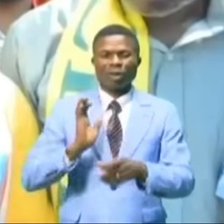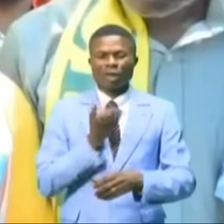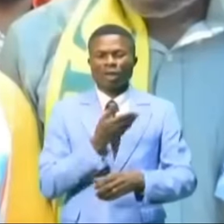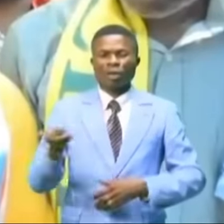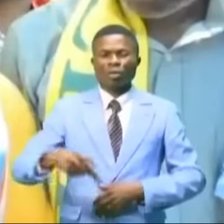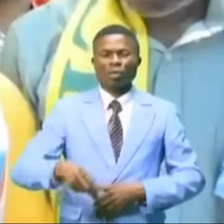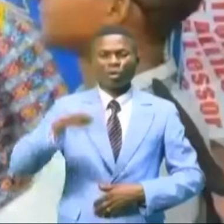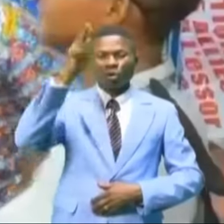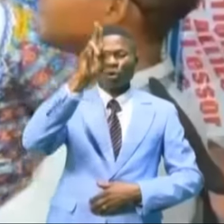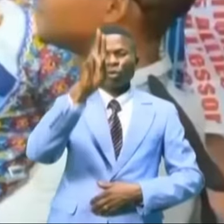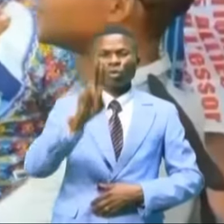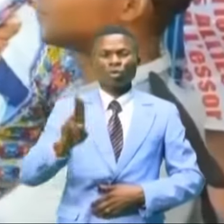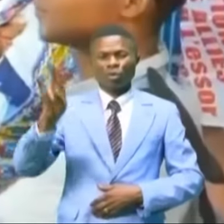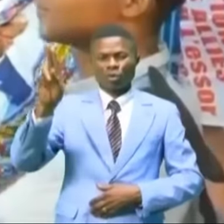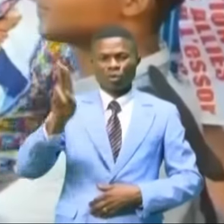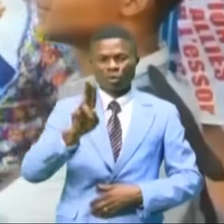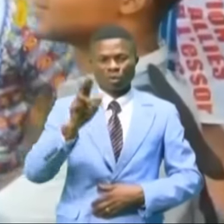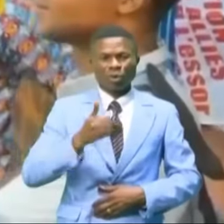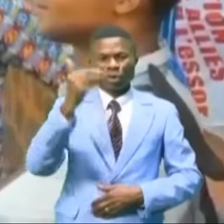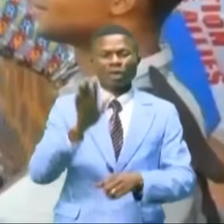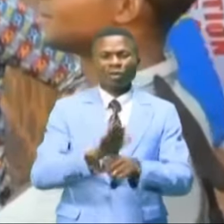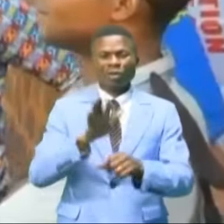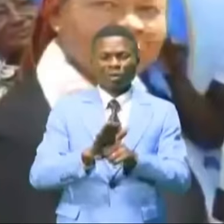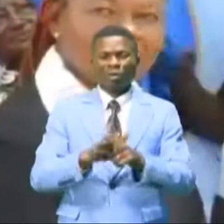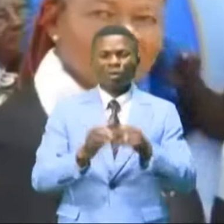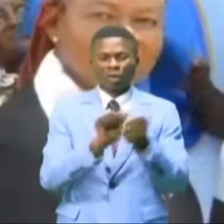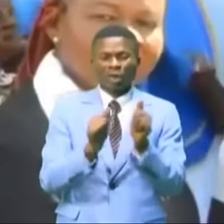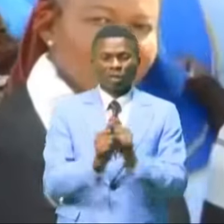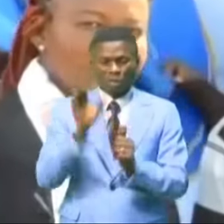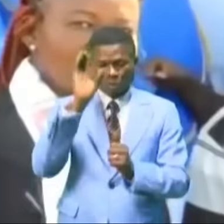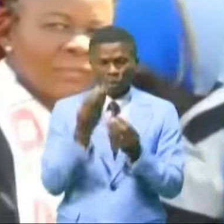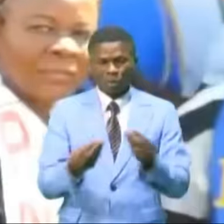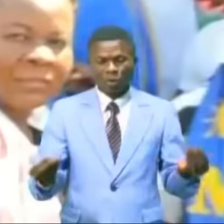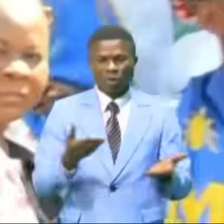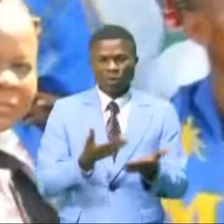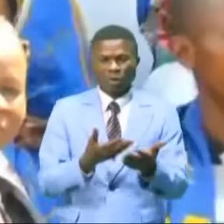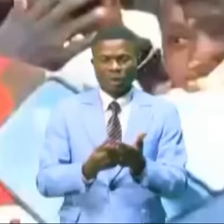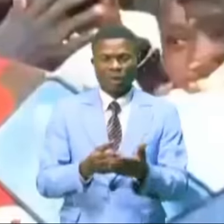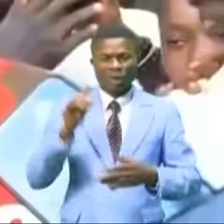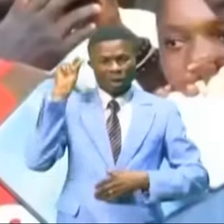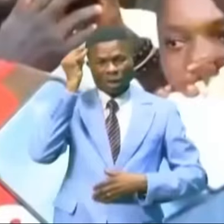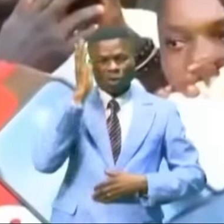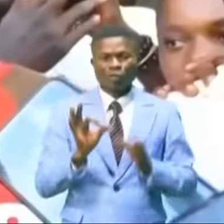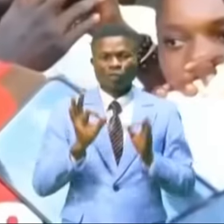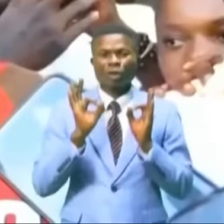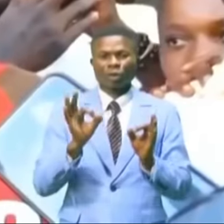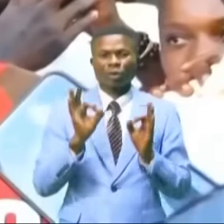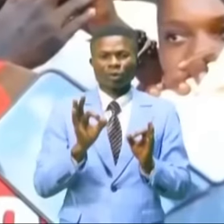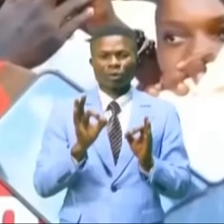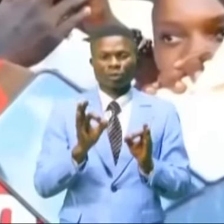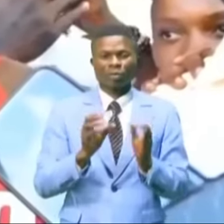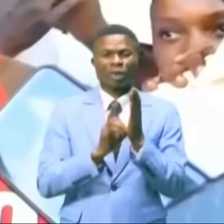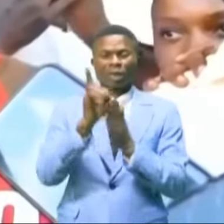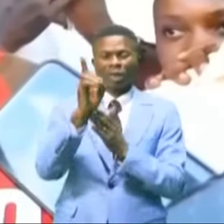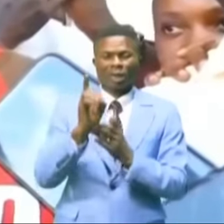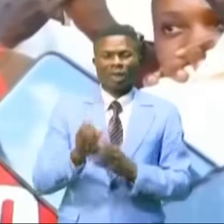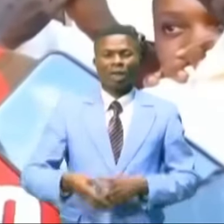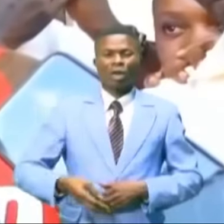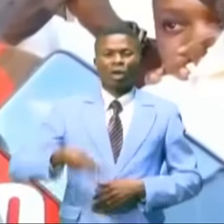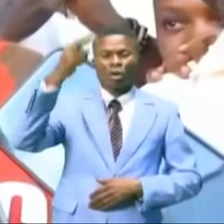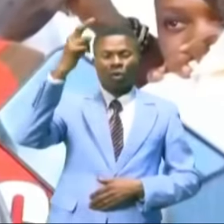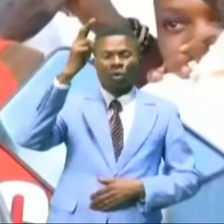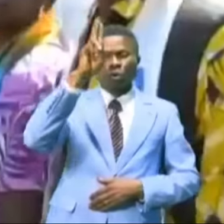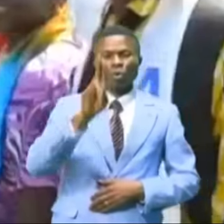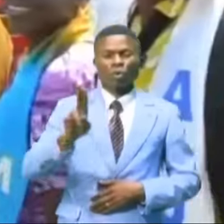province du Haut-Uele. Devant l'immensité des défis à relever par le nouveau gouverneur pour l'émergence du Haut-Uele,